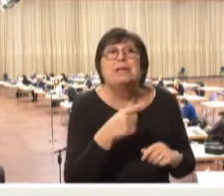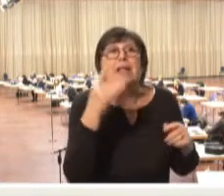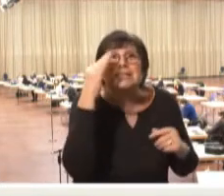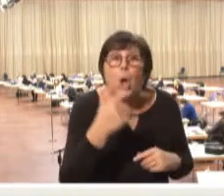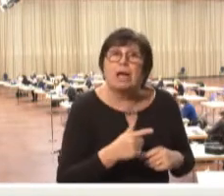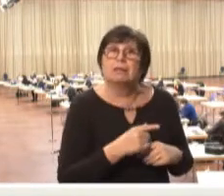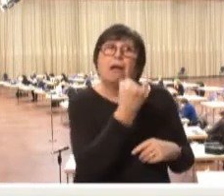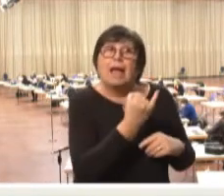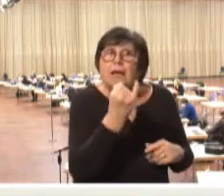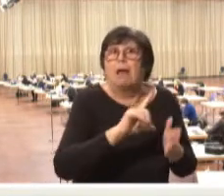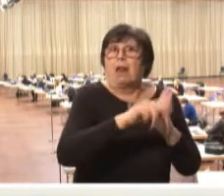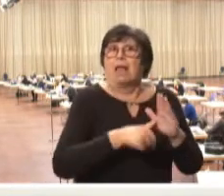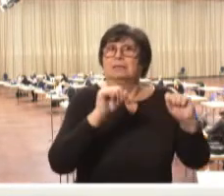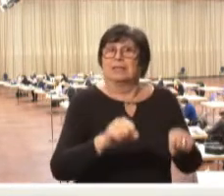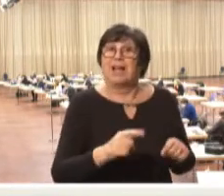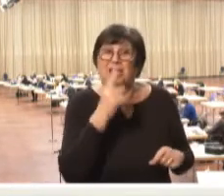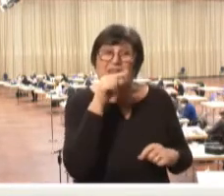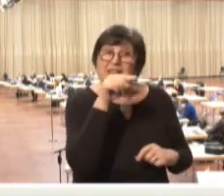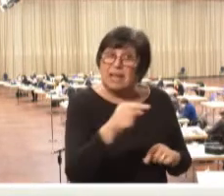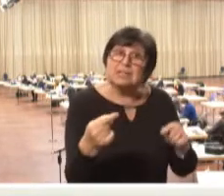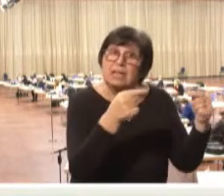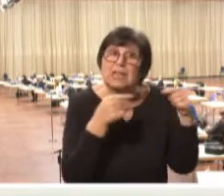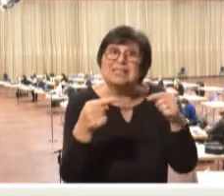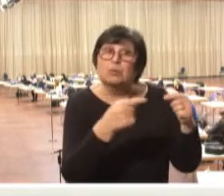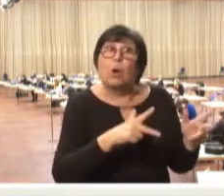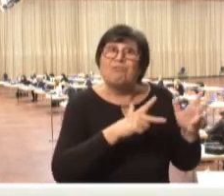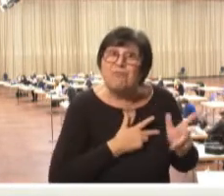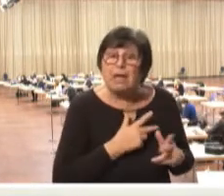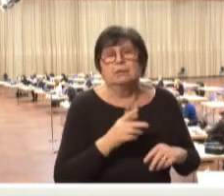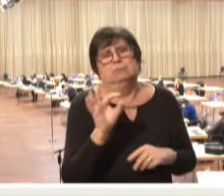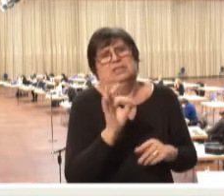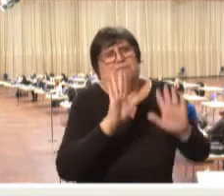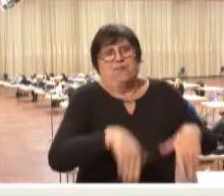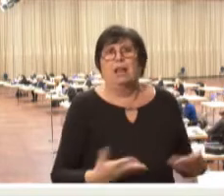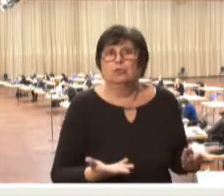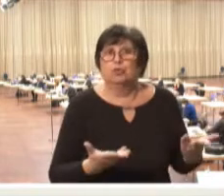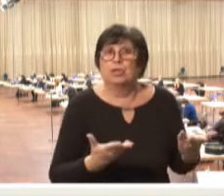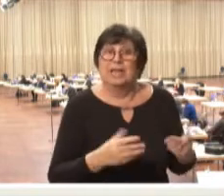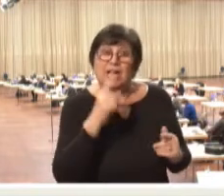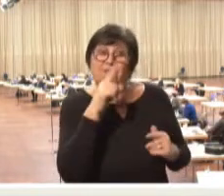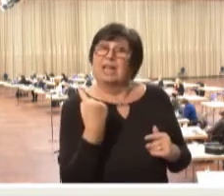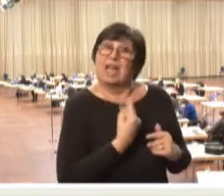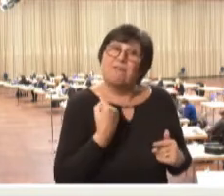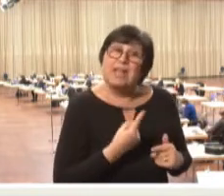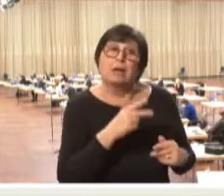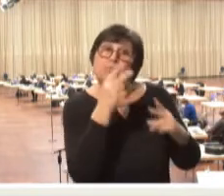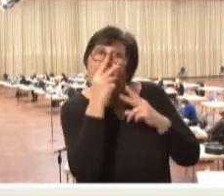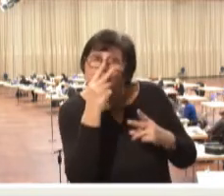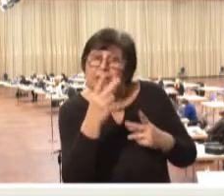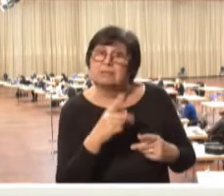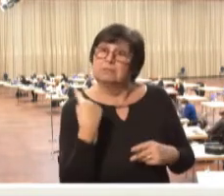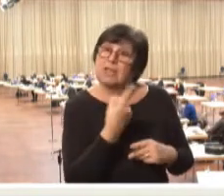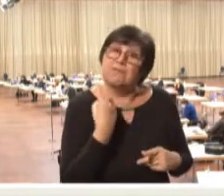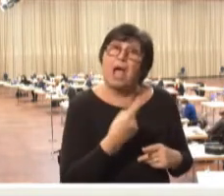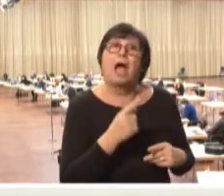sich jeder leisten kann. Wenn das die Diskussion wäre, wäre sie grundverkehrt. Wenn wir darauf achten, dass wir